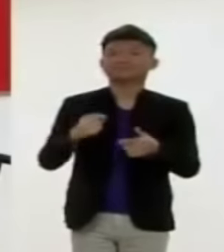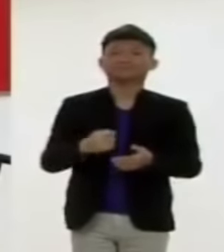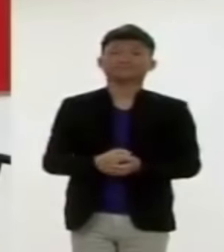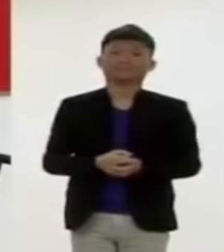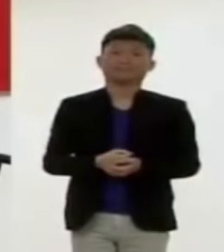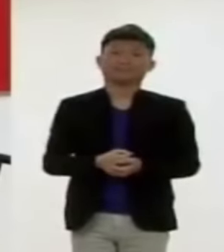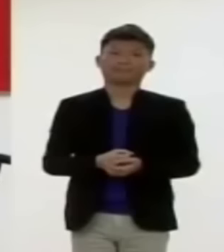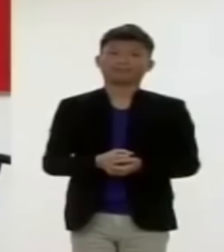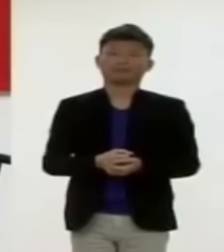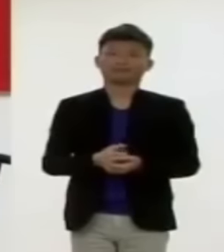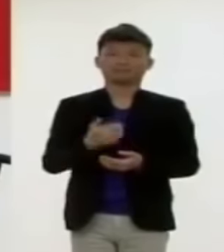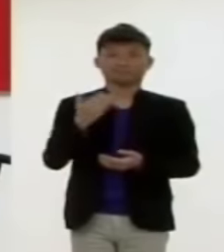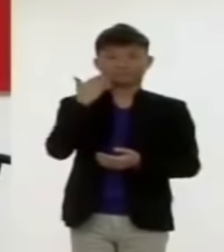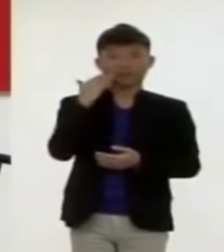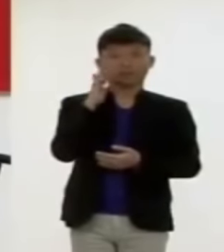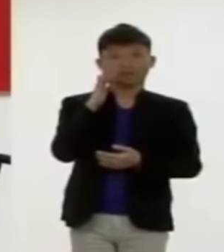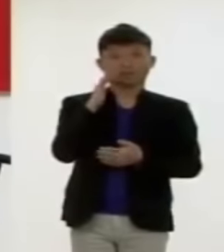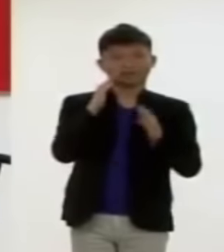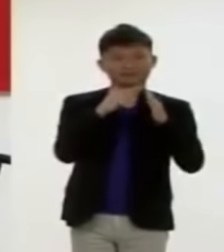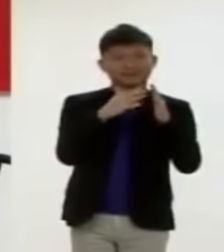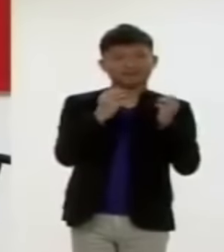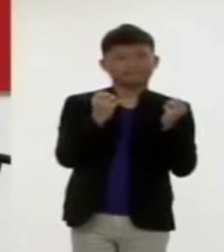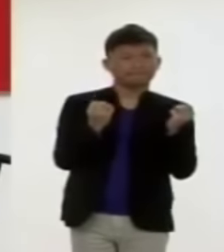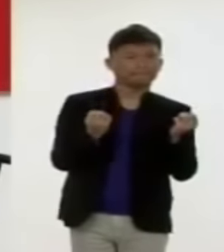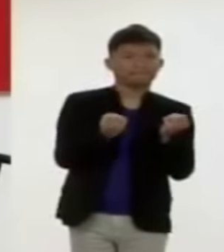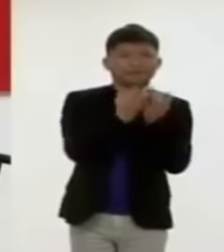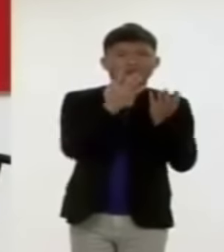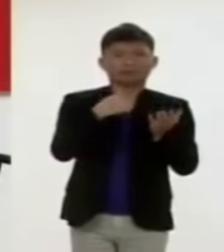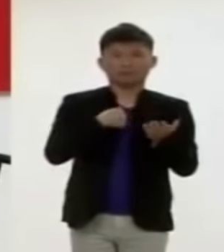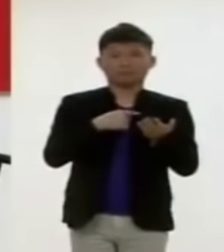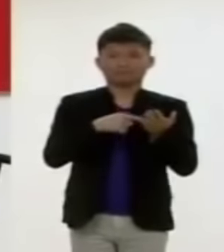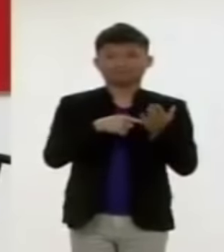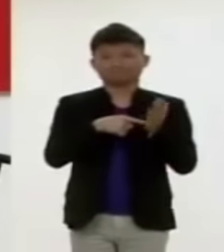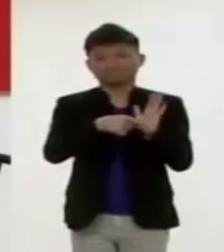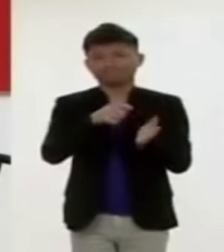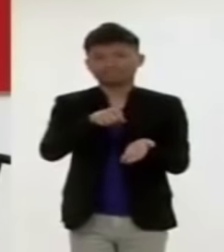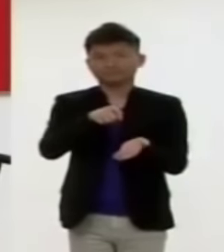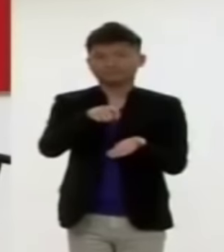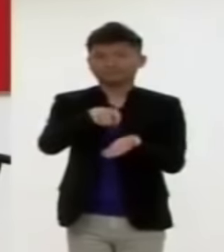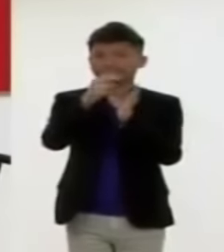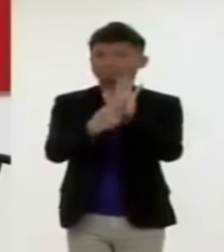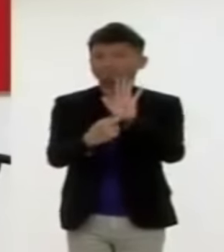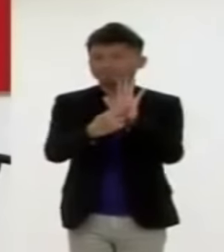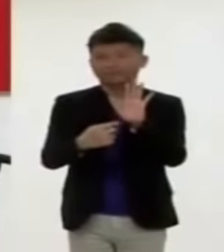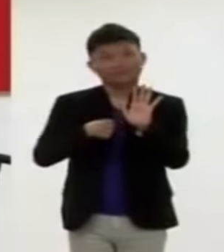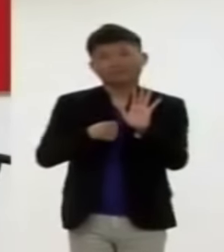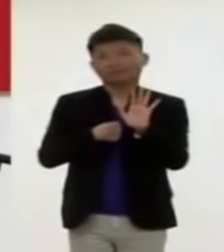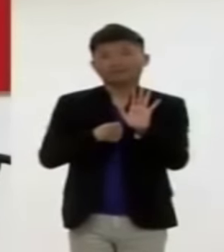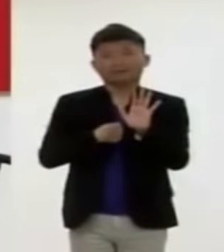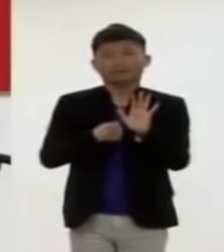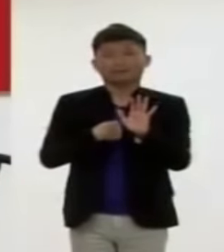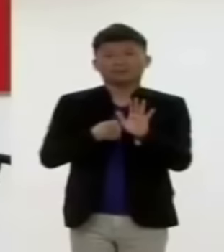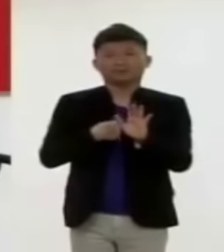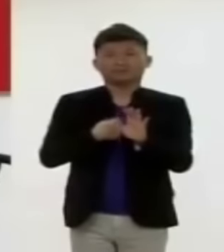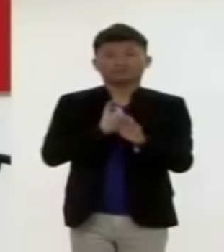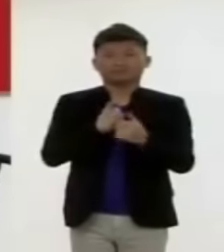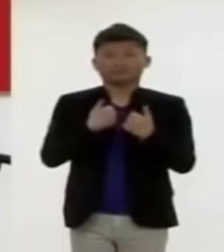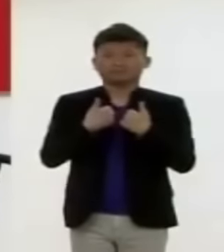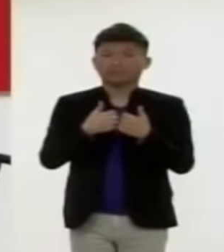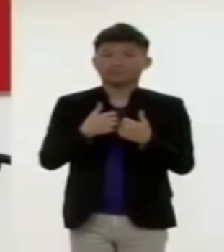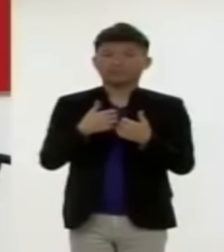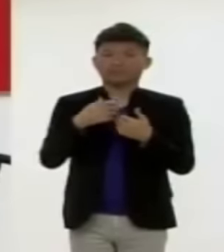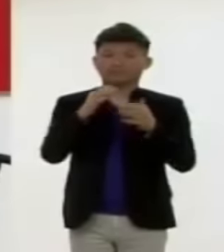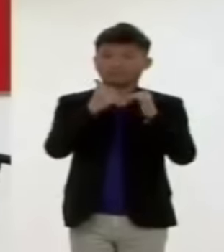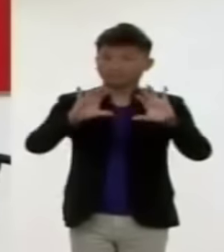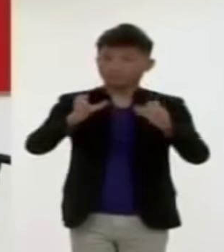有的时候讲到家里的痛，我是非常不想讲，但是要在这个时候我还是要说出来。民国